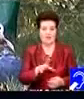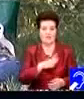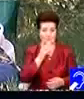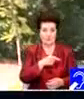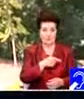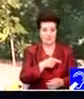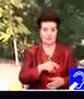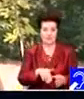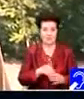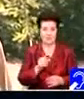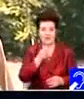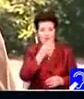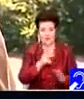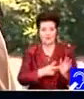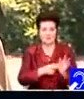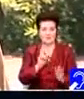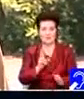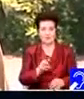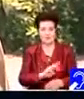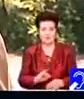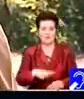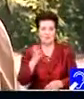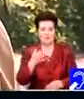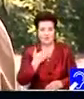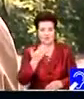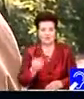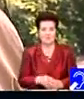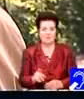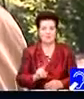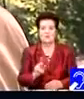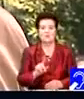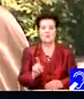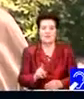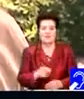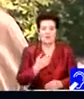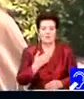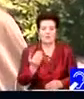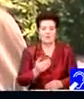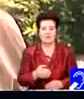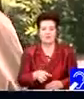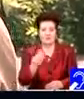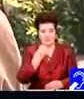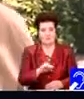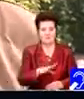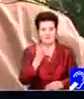vot. Da, la ora 7:20. Pentru ce ați votat? Pentru ca toată lumea,